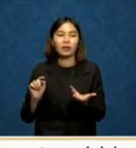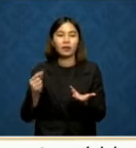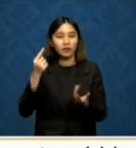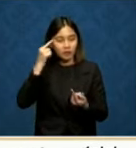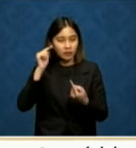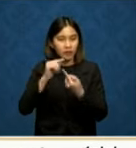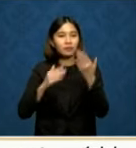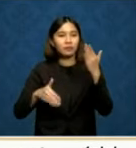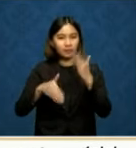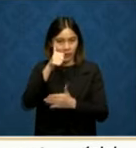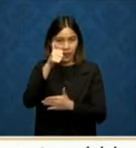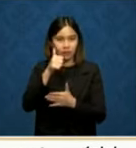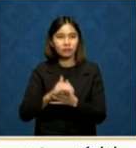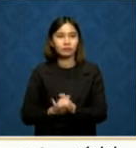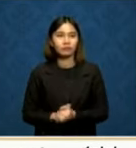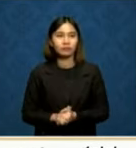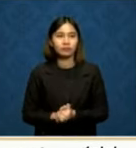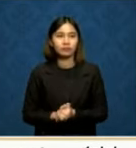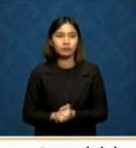ามสำเร็ในเรื่องนี้นะคะ